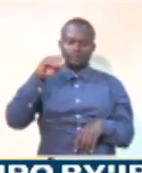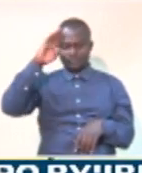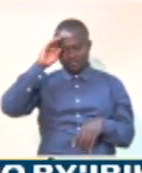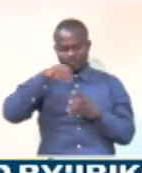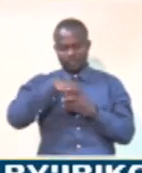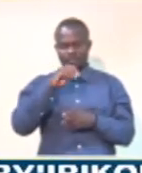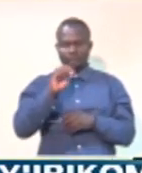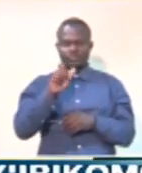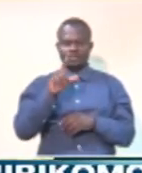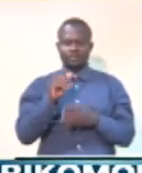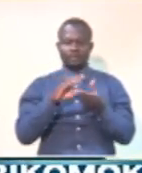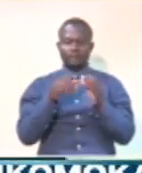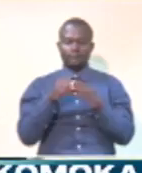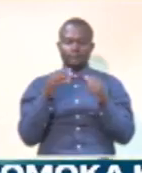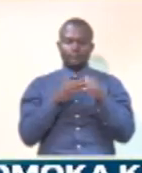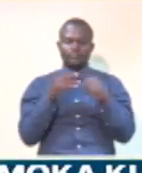yo muri Mali n'amanota